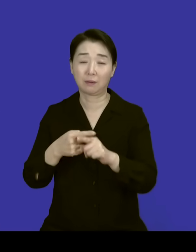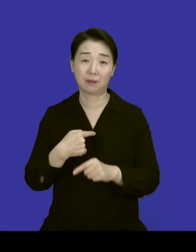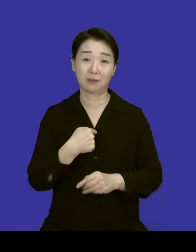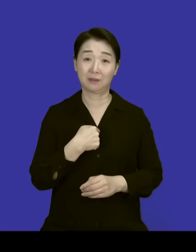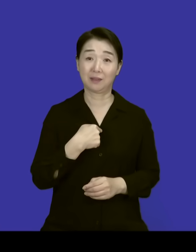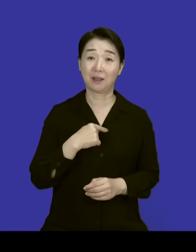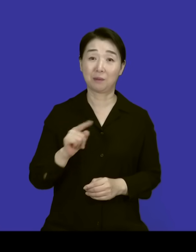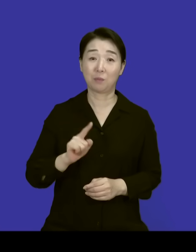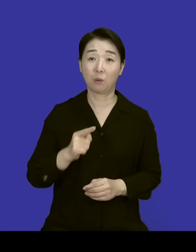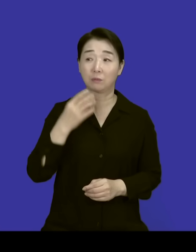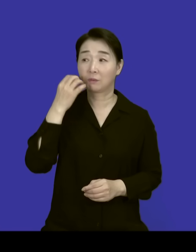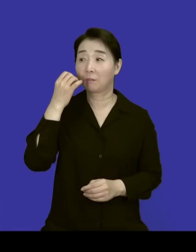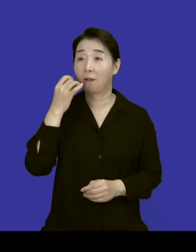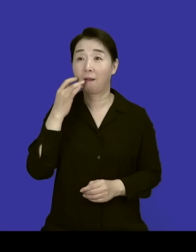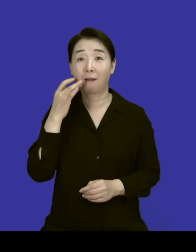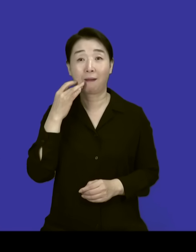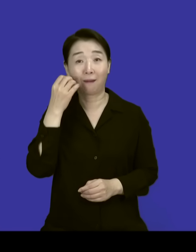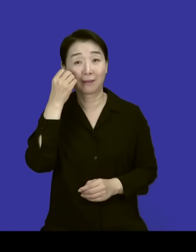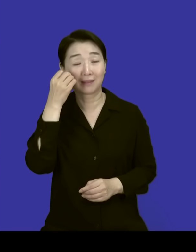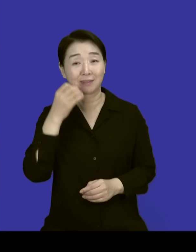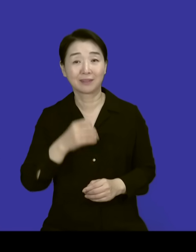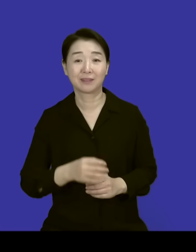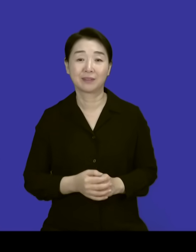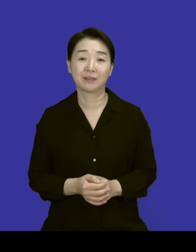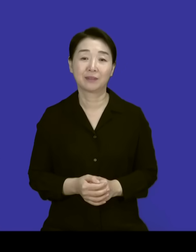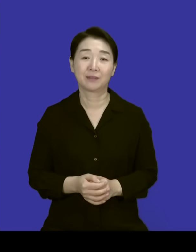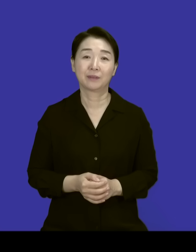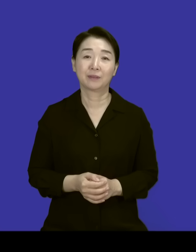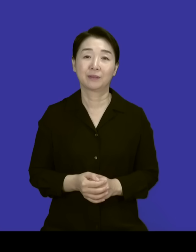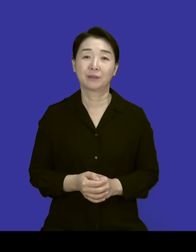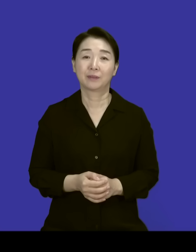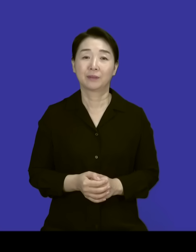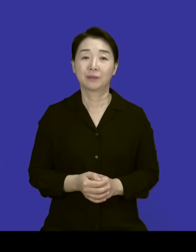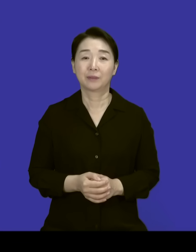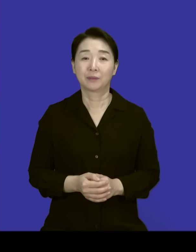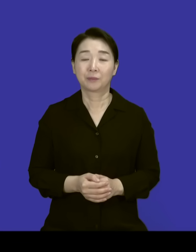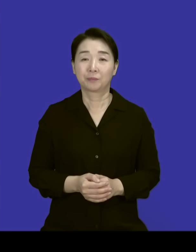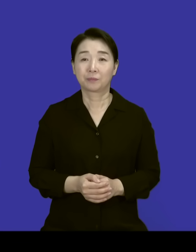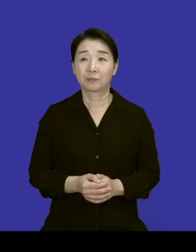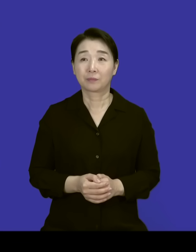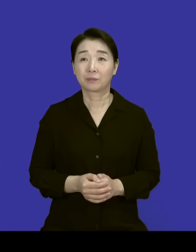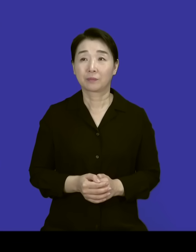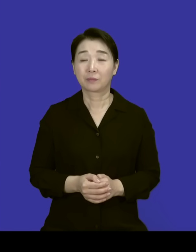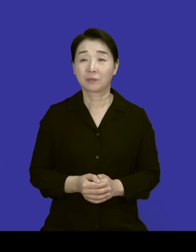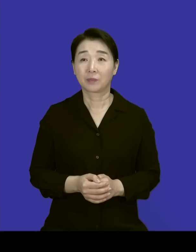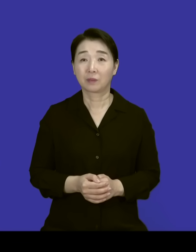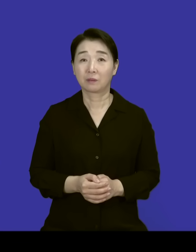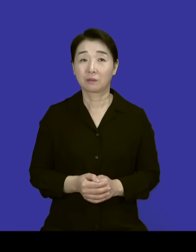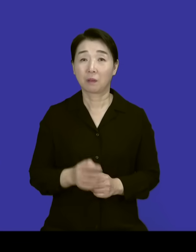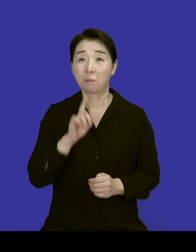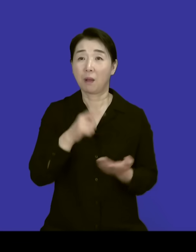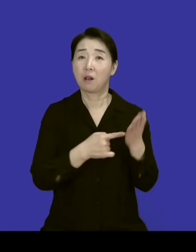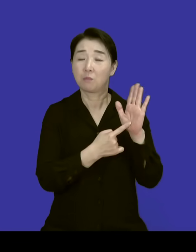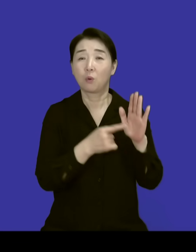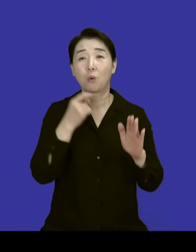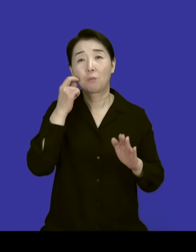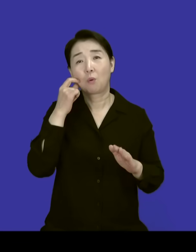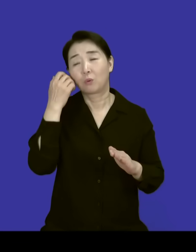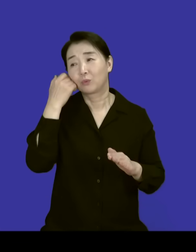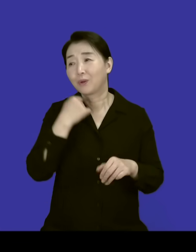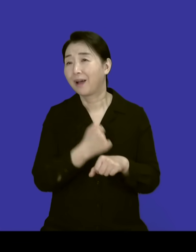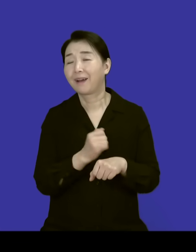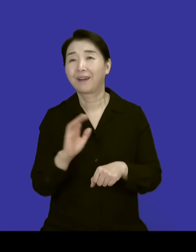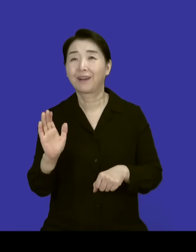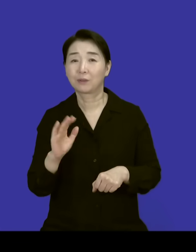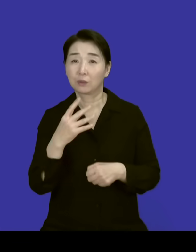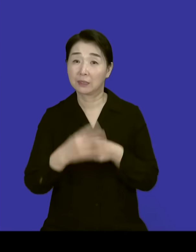너무 신기했어요 진짜로 이게. 예. 너무 신기했어요. 이게 뭐 사람이 어떻게 표현할 수가 없는 일이에요 사실 그렇죠, 이게. 그렇죠. 누가 한 것도 아니고.